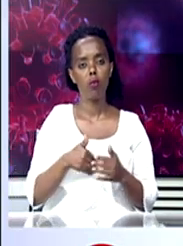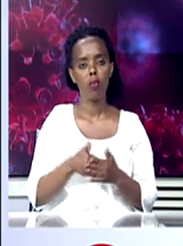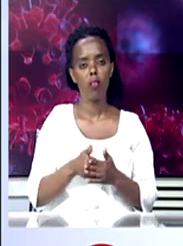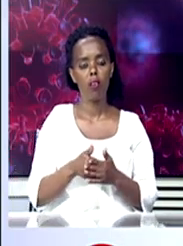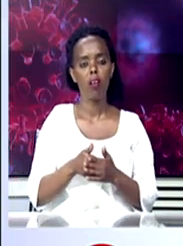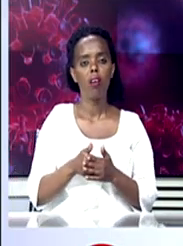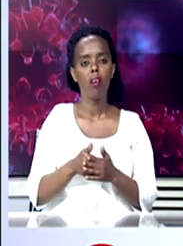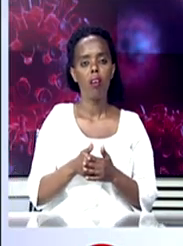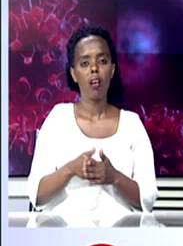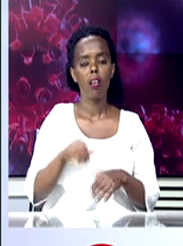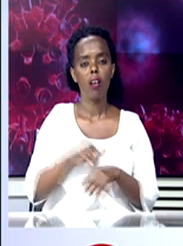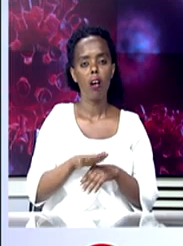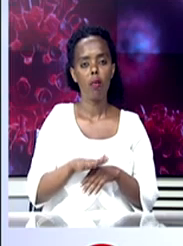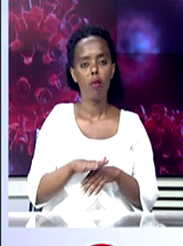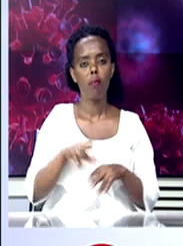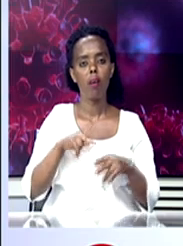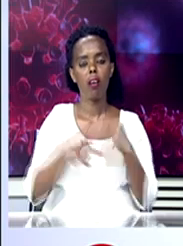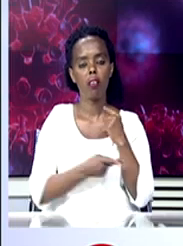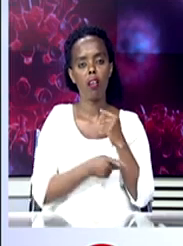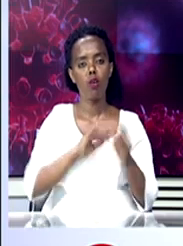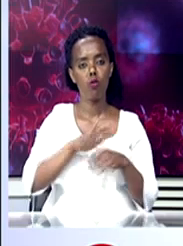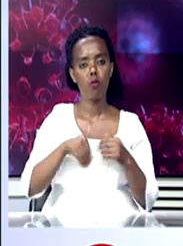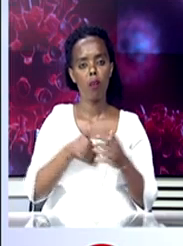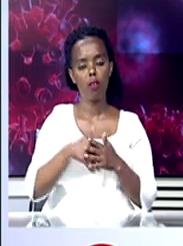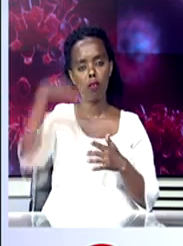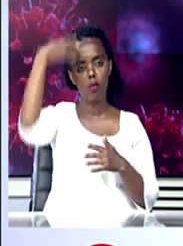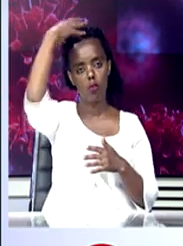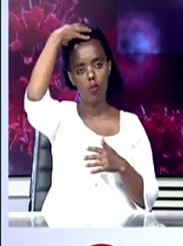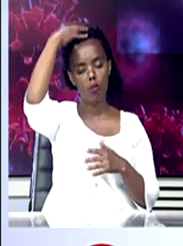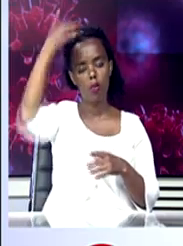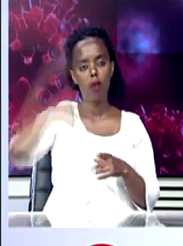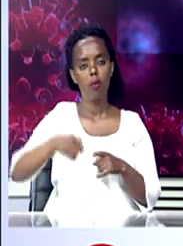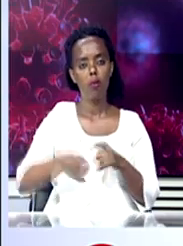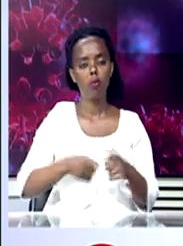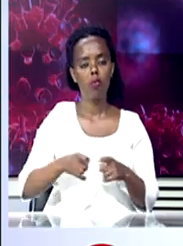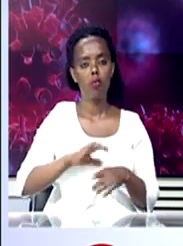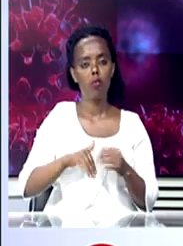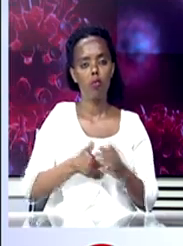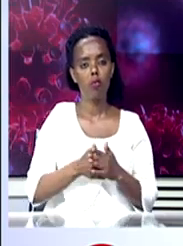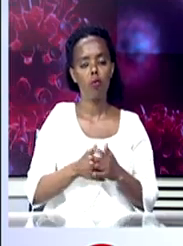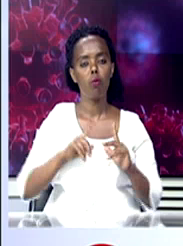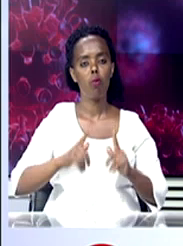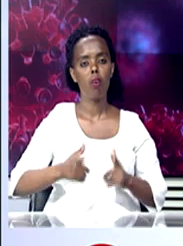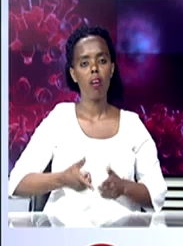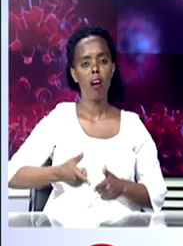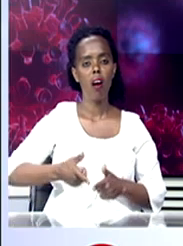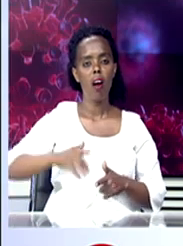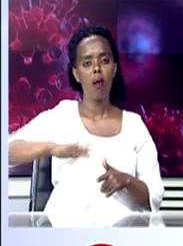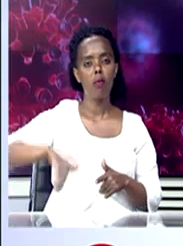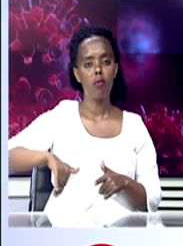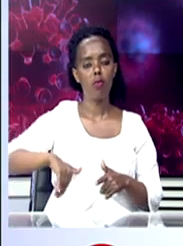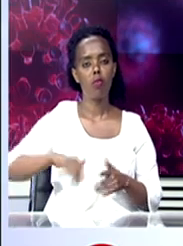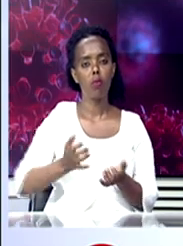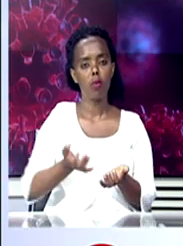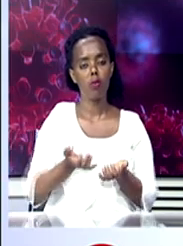amsi anin amu parti le hondo mafi motumma biye bulcha jiruf lubbu kana ha olchinu eddu majrutti ad